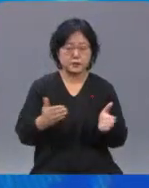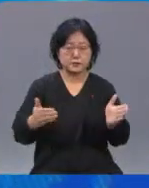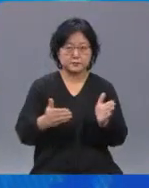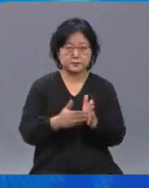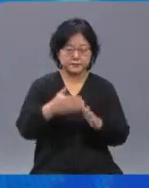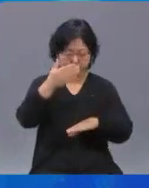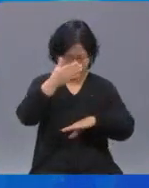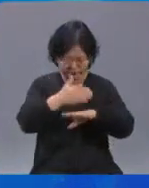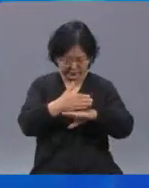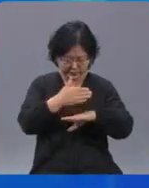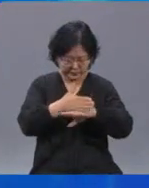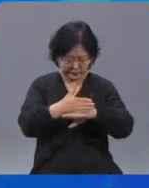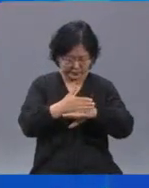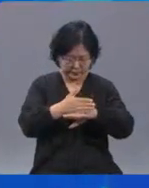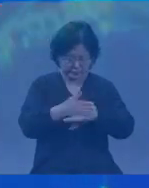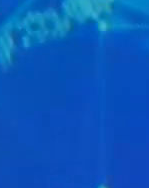뉴스를 마칩니다 여러분 고맙습니다